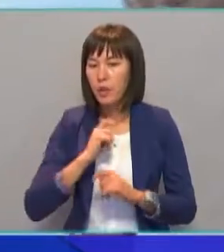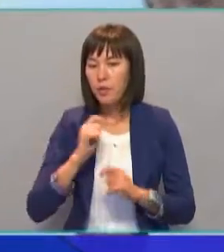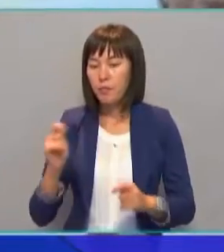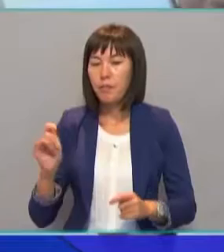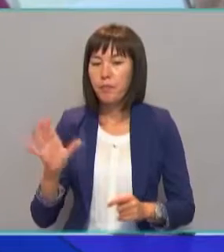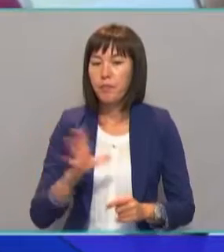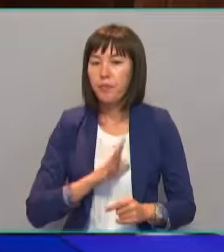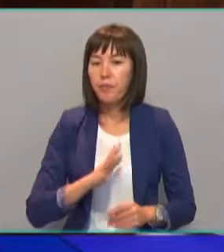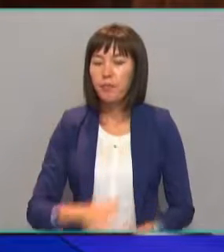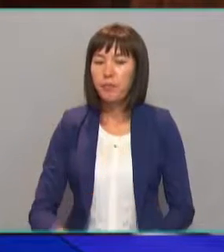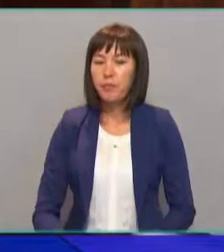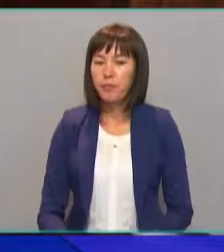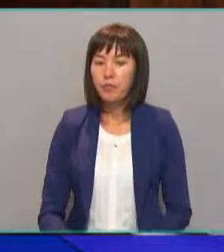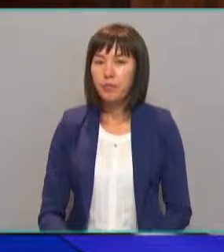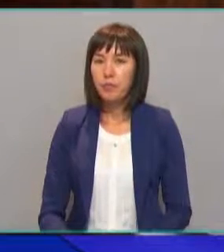атағын иемді. Қайтты.